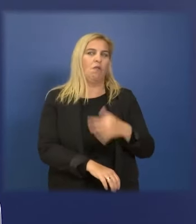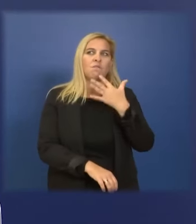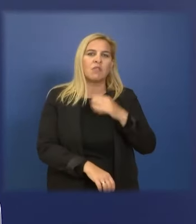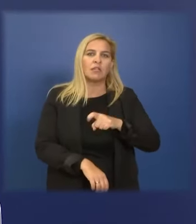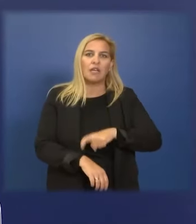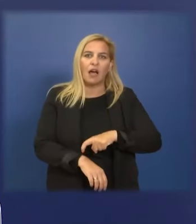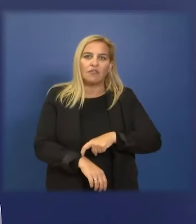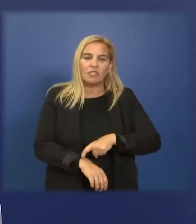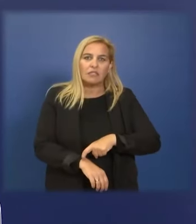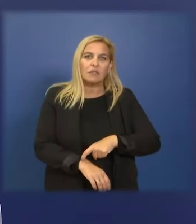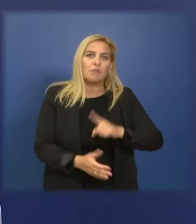πρόεδρο της κυπριακής δημοκρατίας